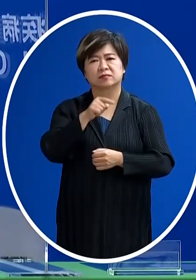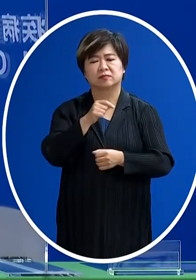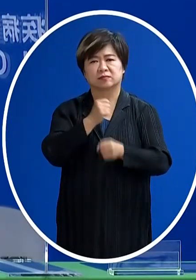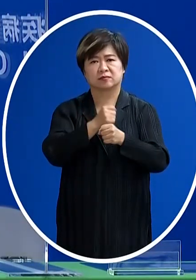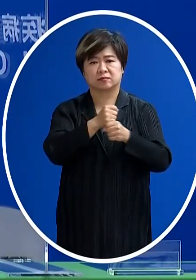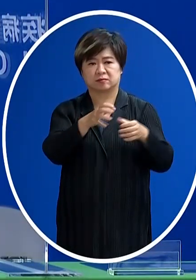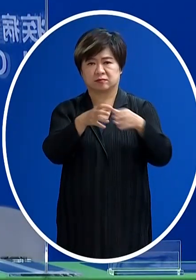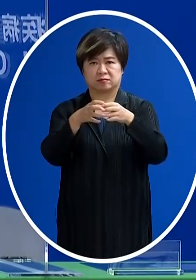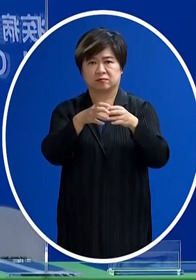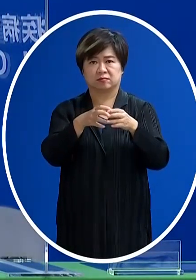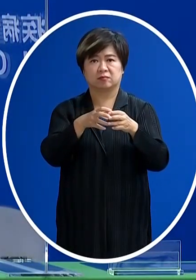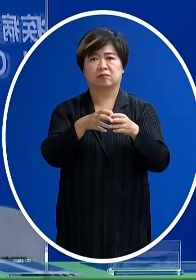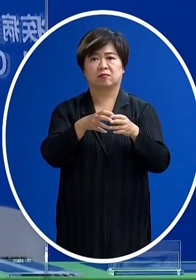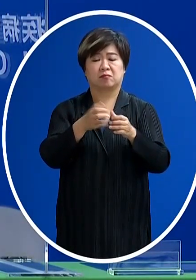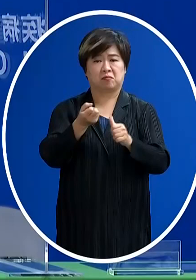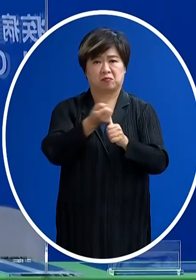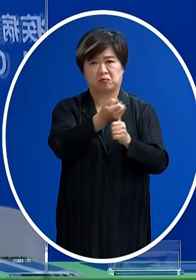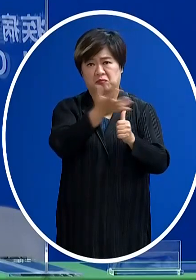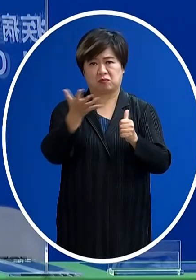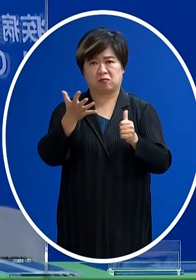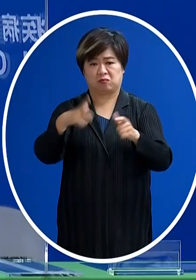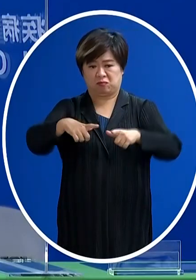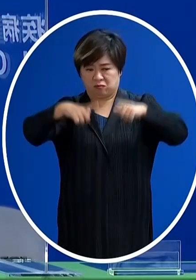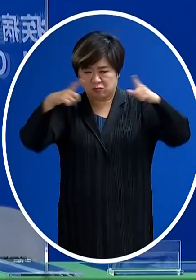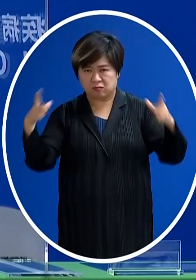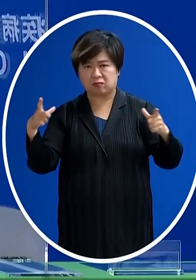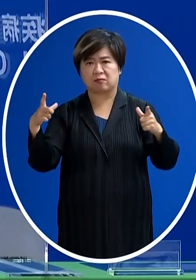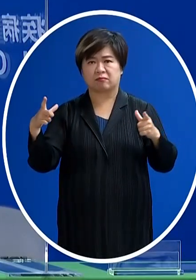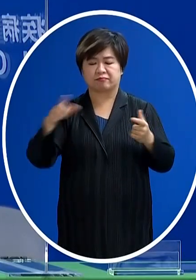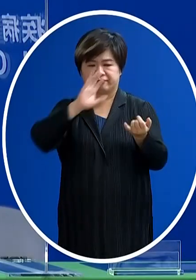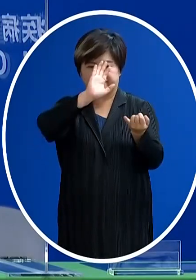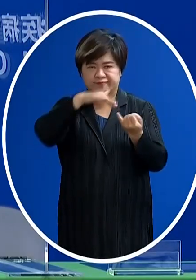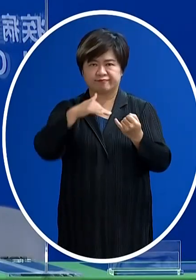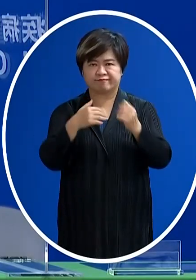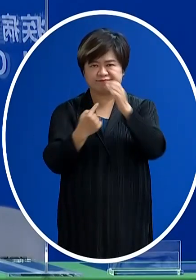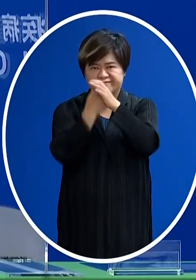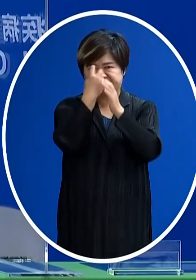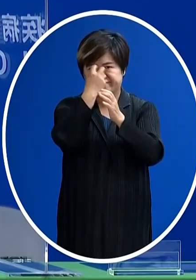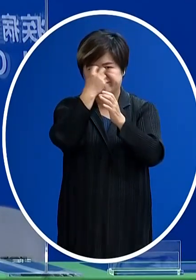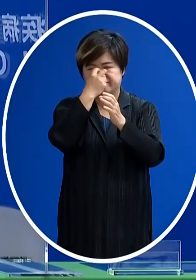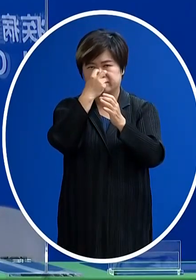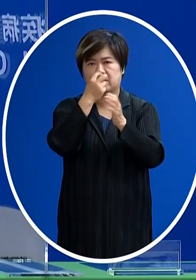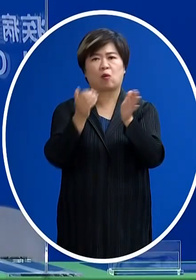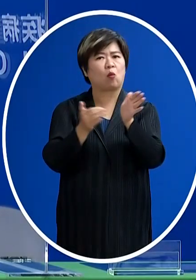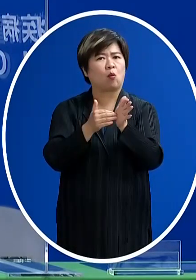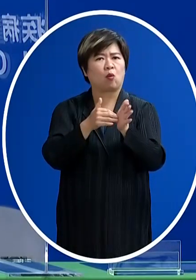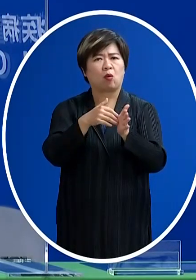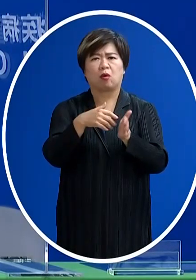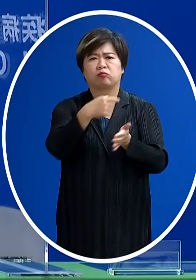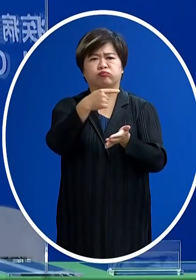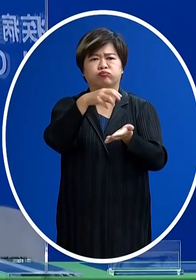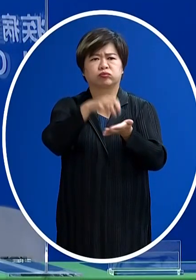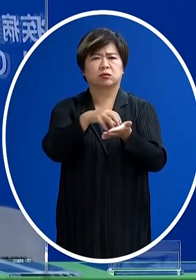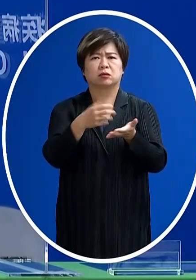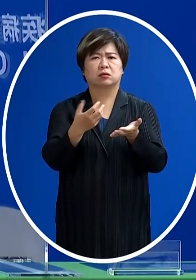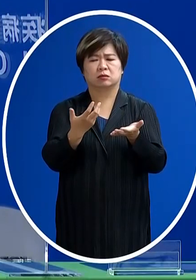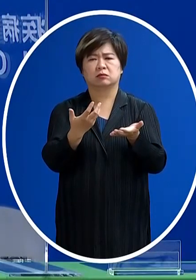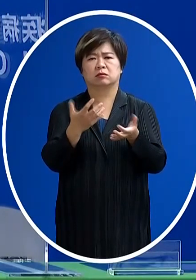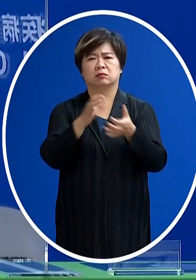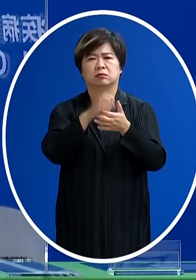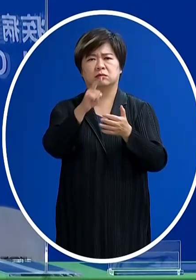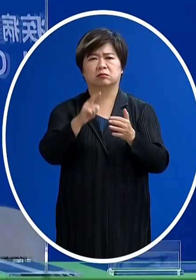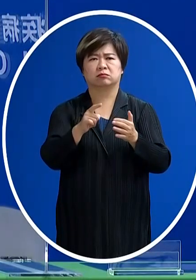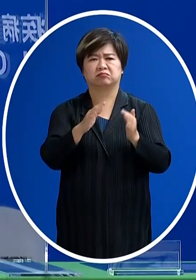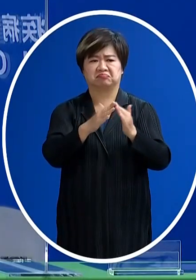场的群聚有被扩大框列为这个需要采检的对象，但是并没有被列为需要隔离的这个对